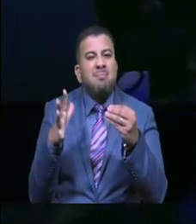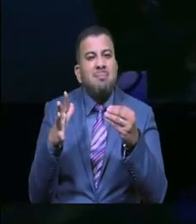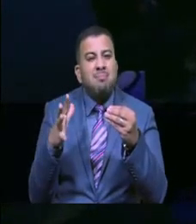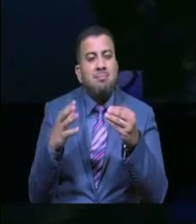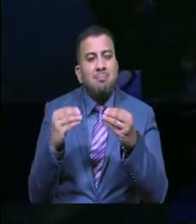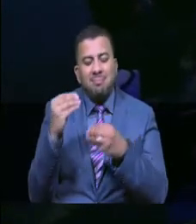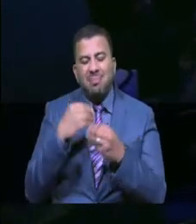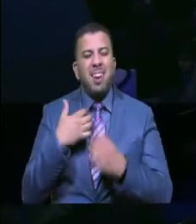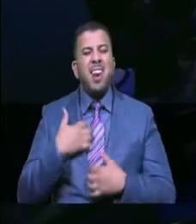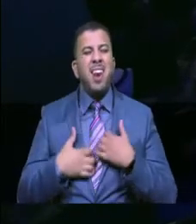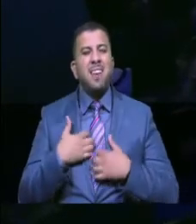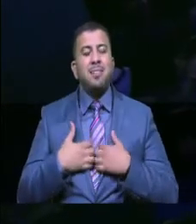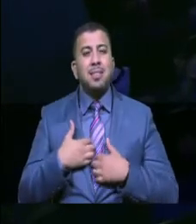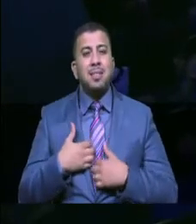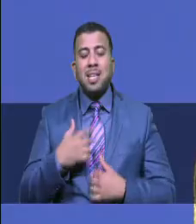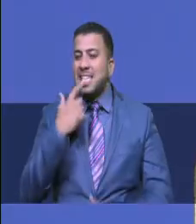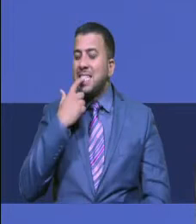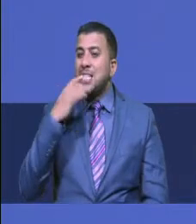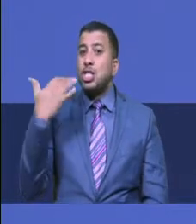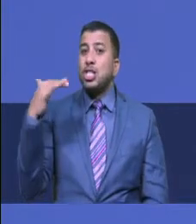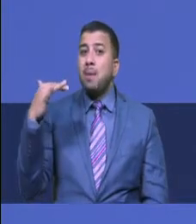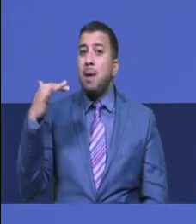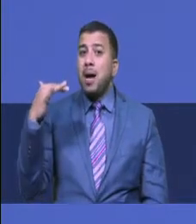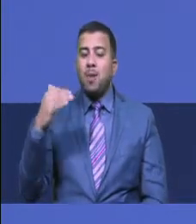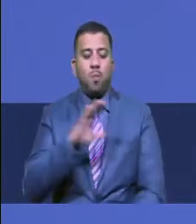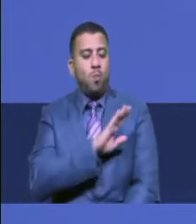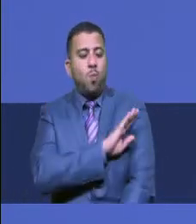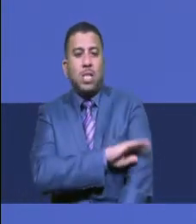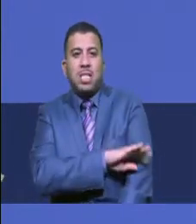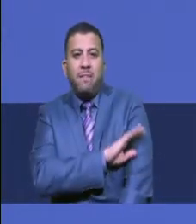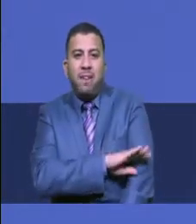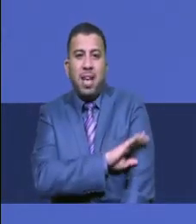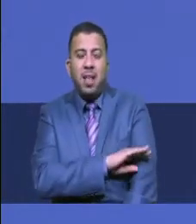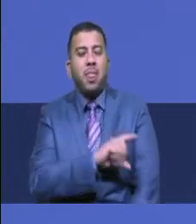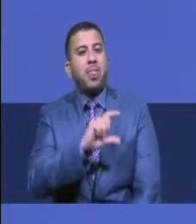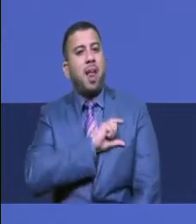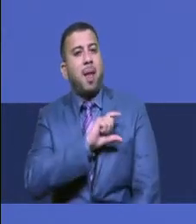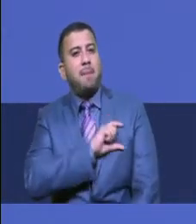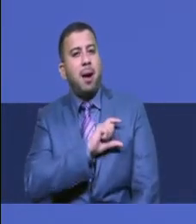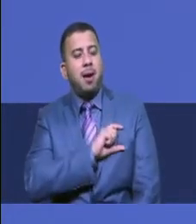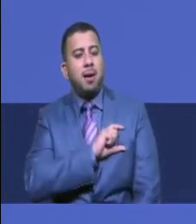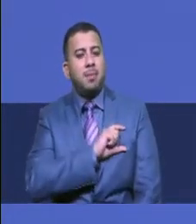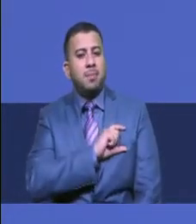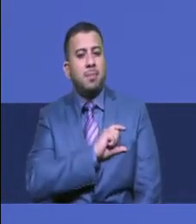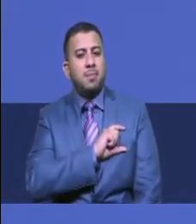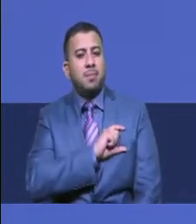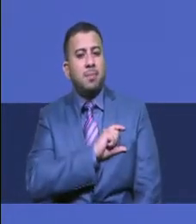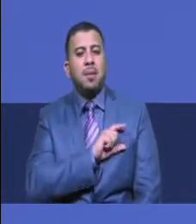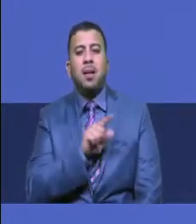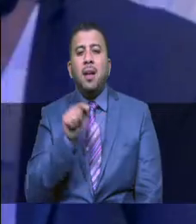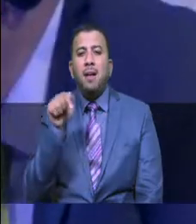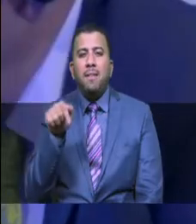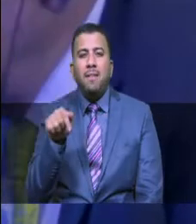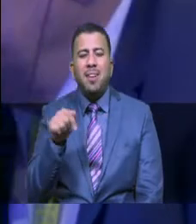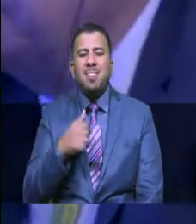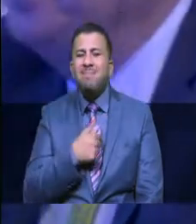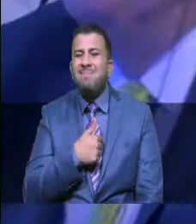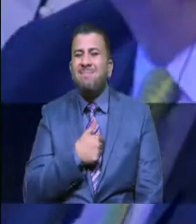نفوس، كانوا شباب، كانوا موظفين، كانوا طلبة، في هاجس في